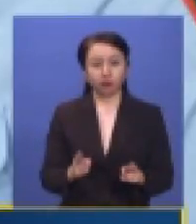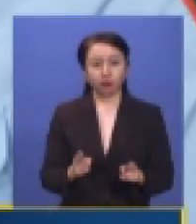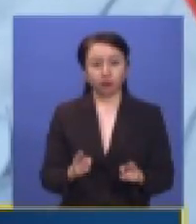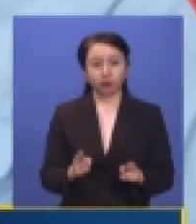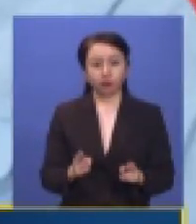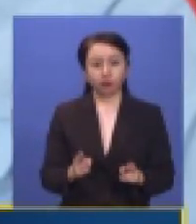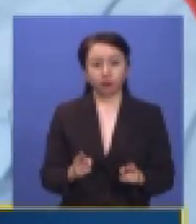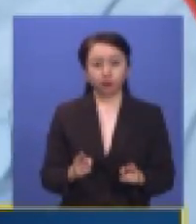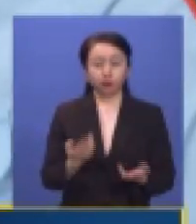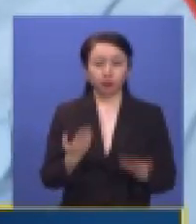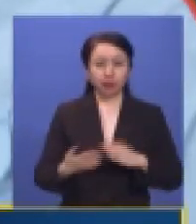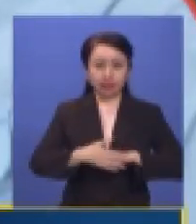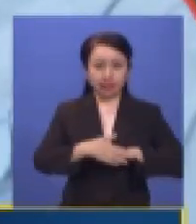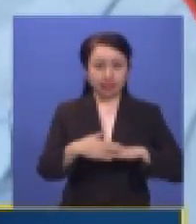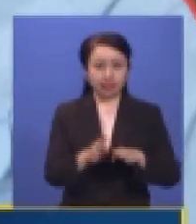следы обуви,